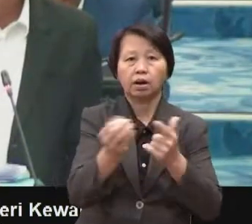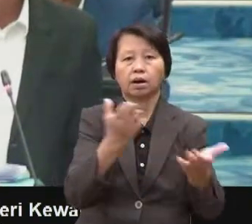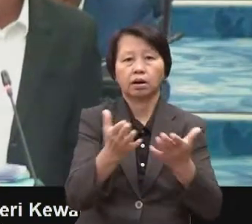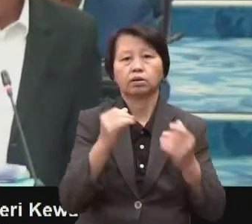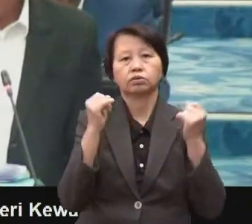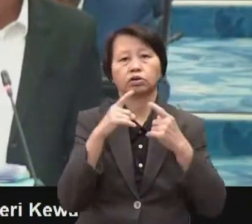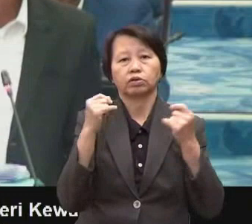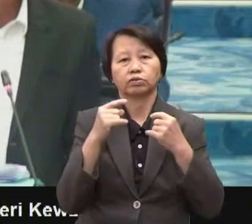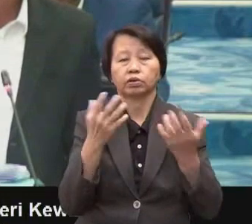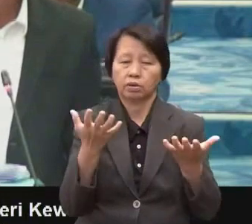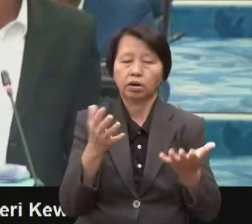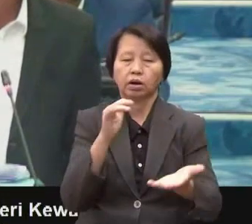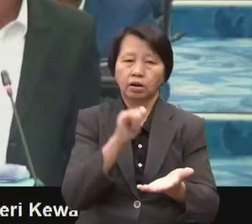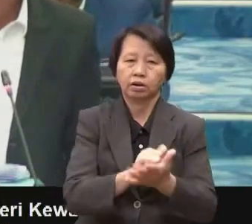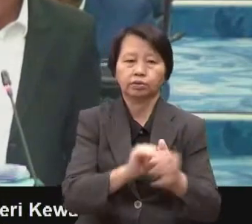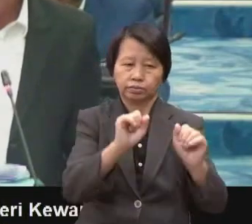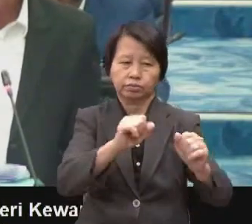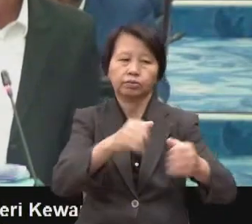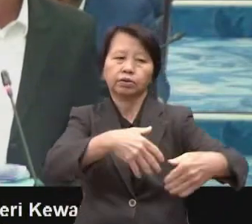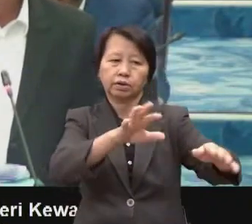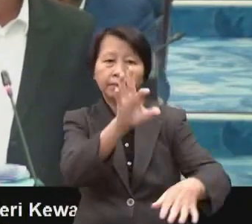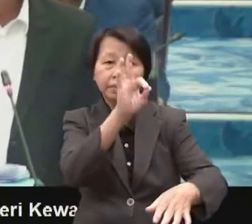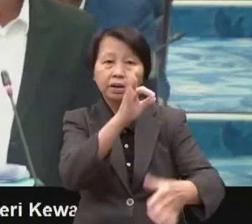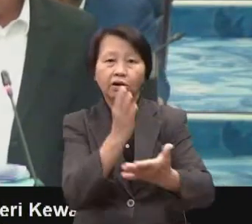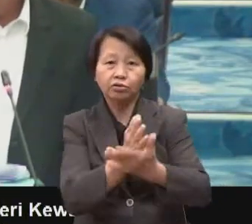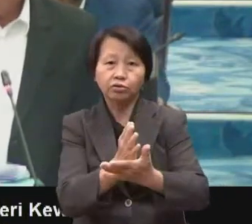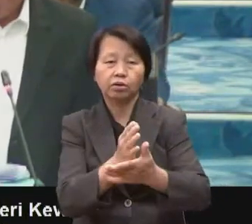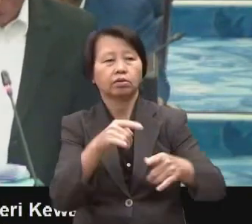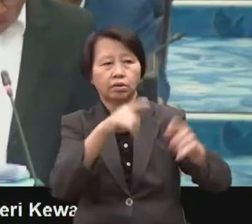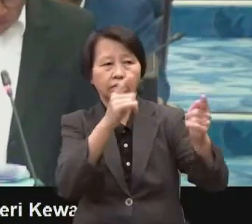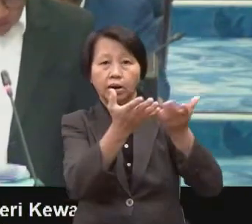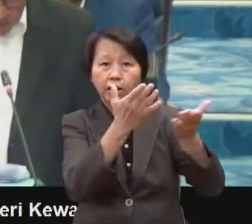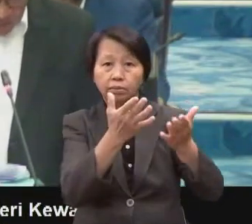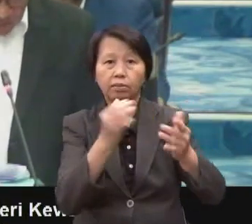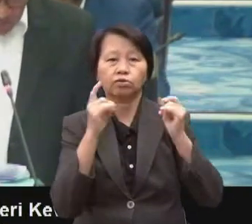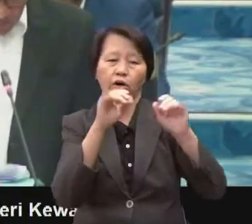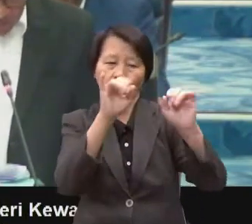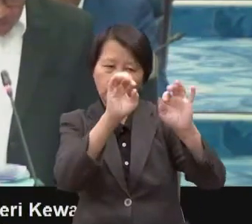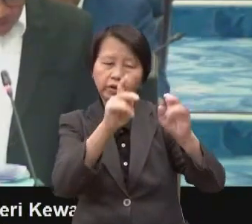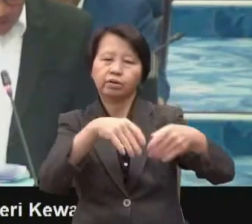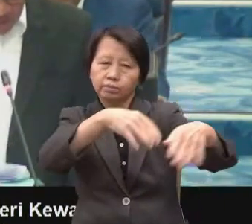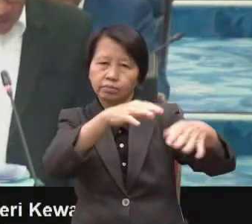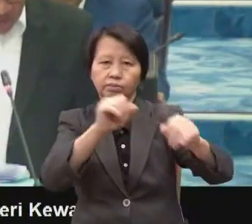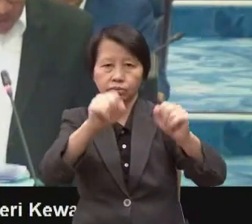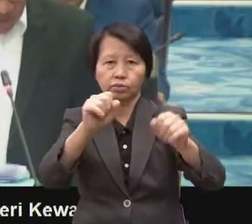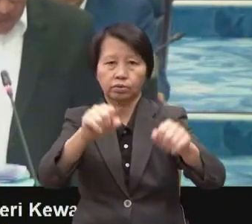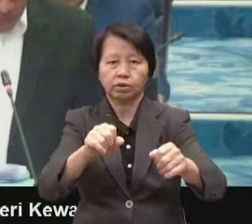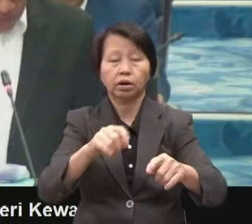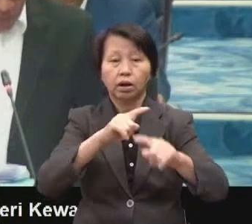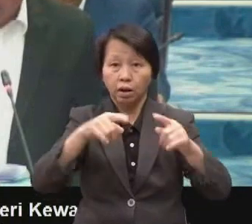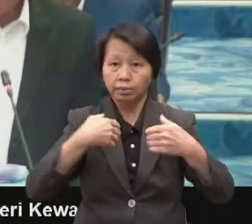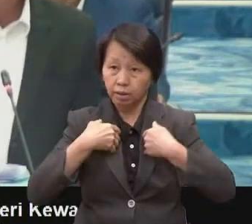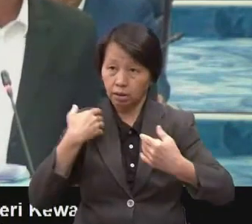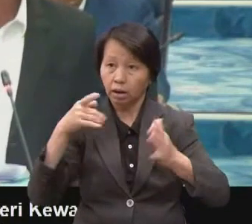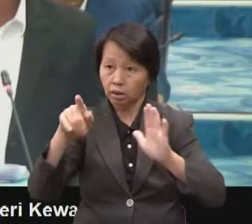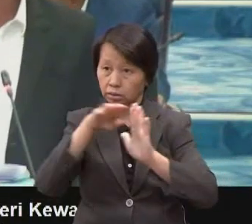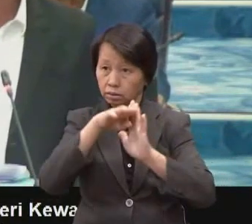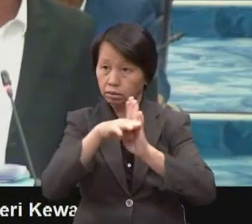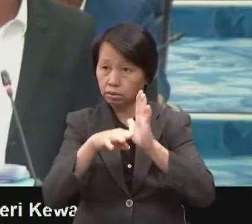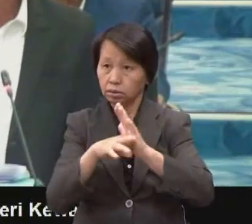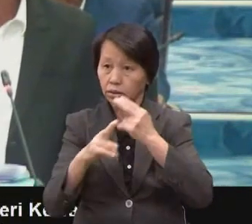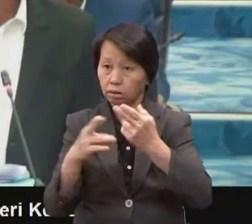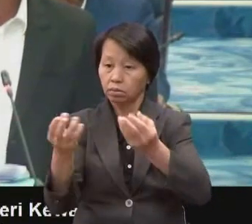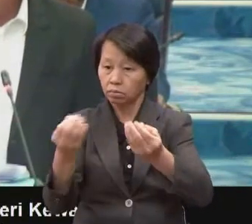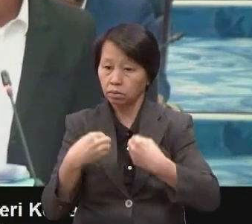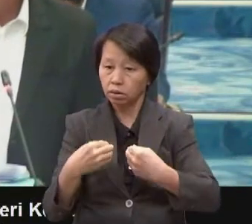swasta itu memang diizinkan tapi kalau ada eee apa senarai yang boleh dikemukakan oleh tangga batu